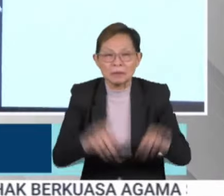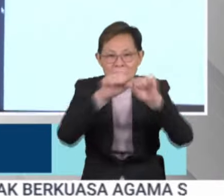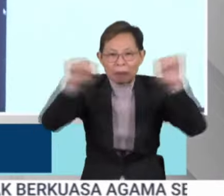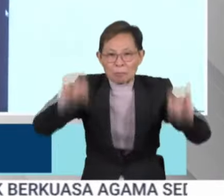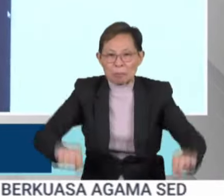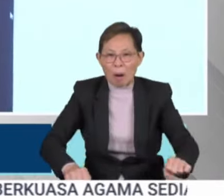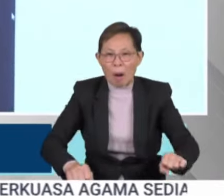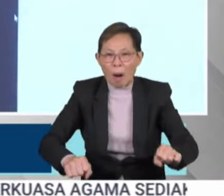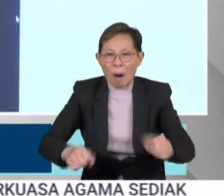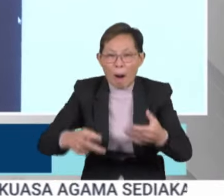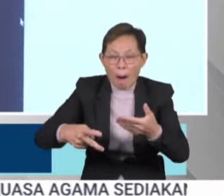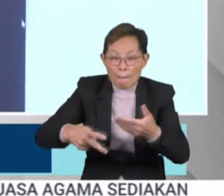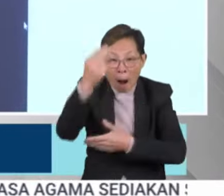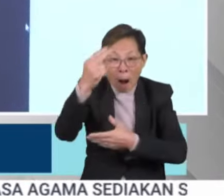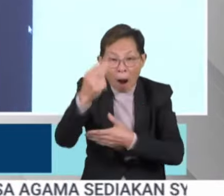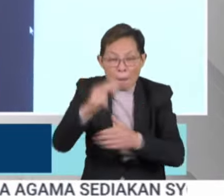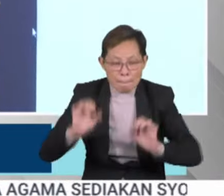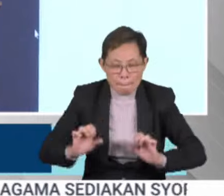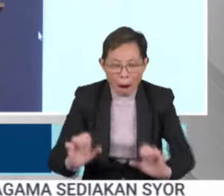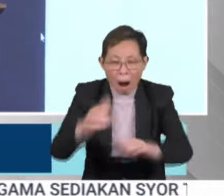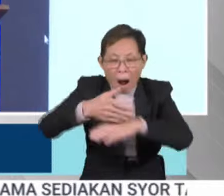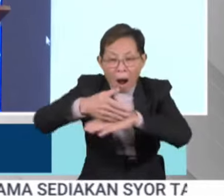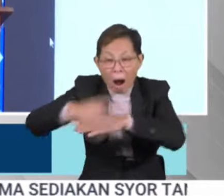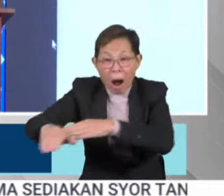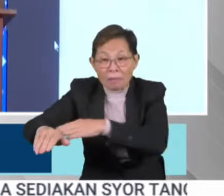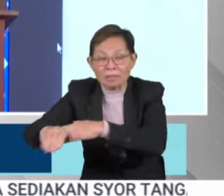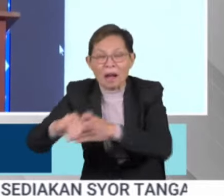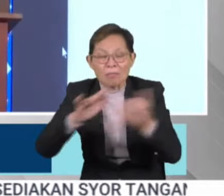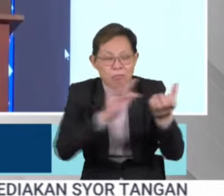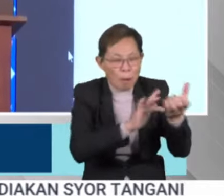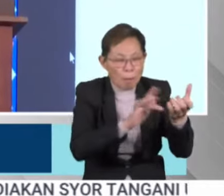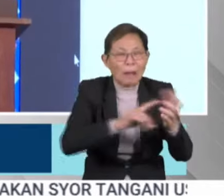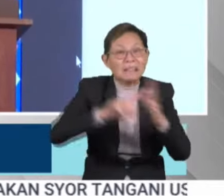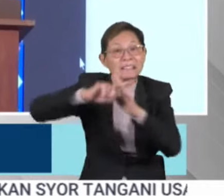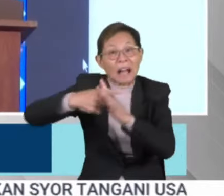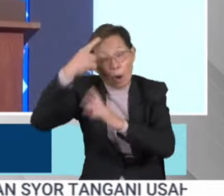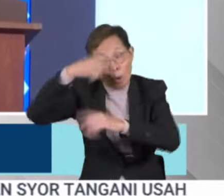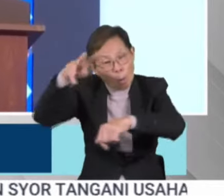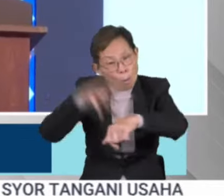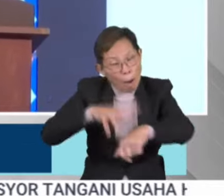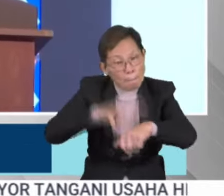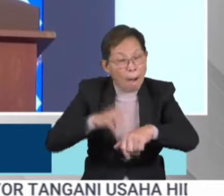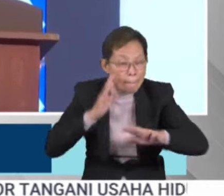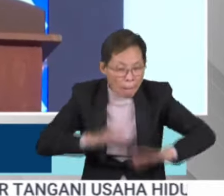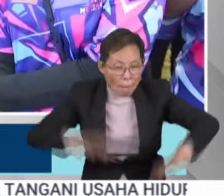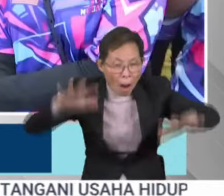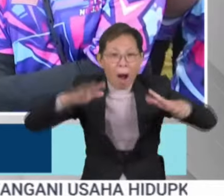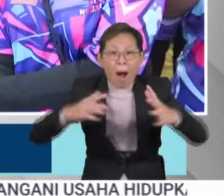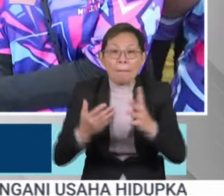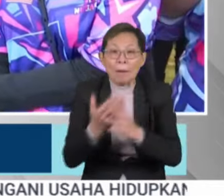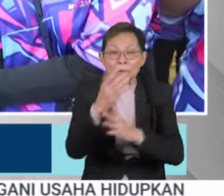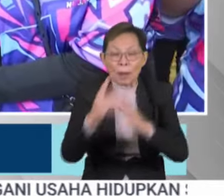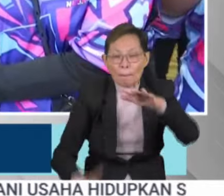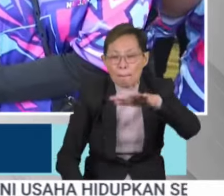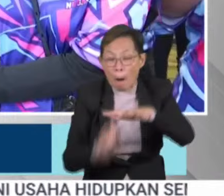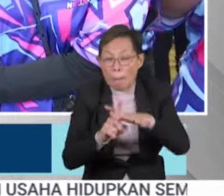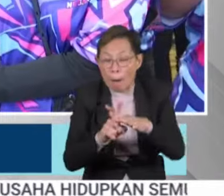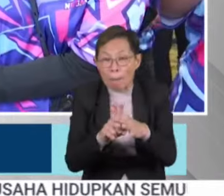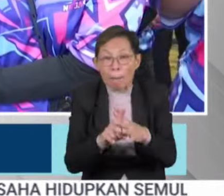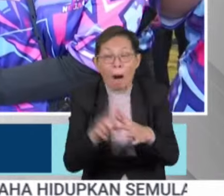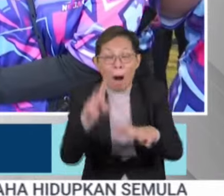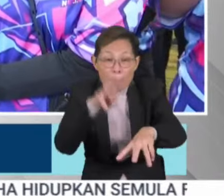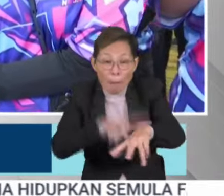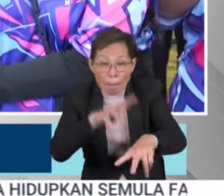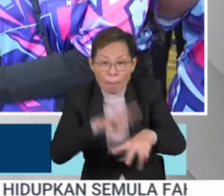Sistem pintasan kecemasan dihantar ke telefon pintar bakal diperkenal bagi memberi amaran banjir menerusi pop-up alert. Beberapa negara